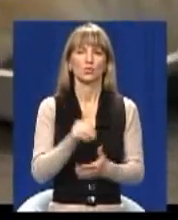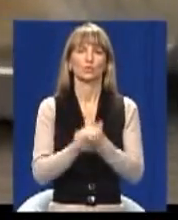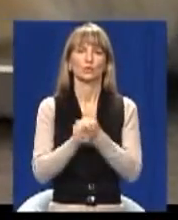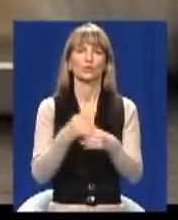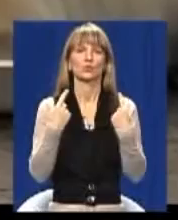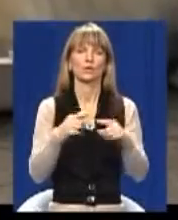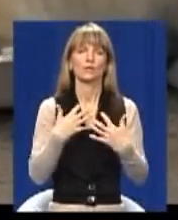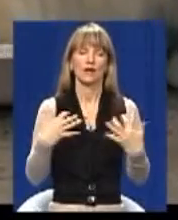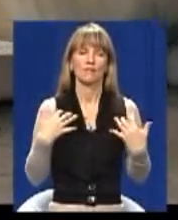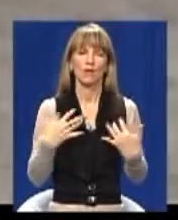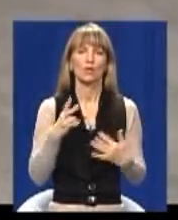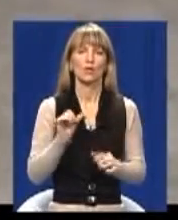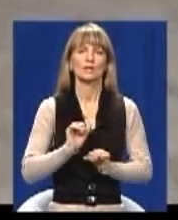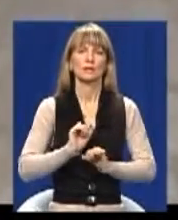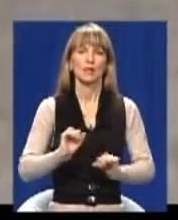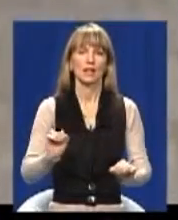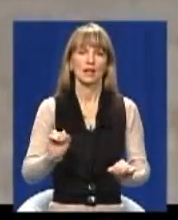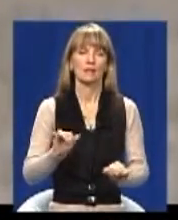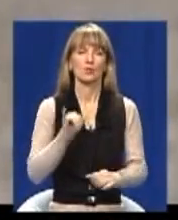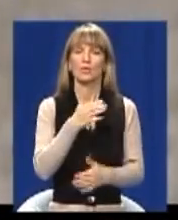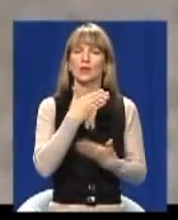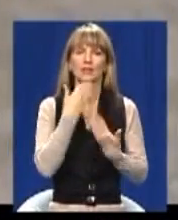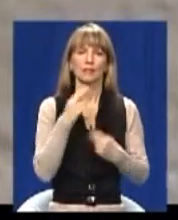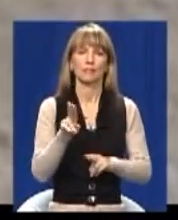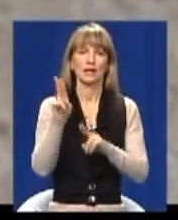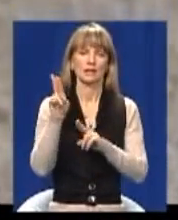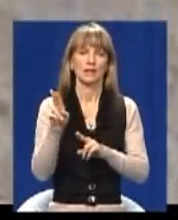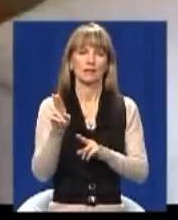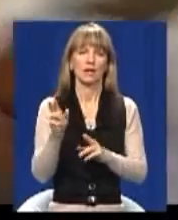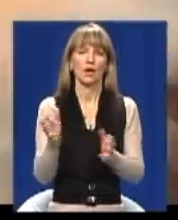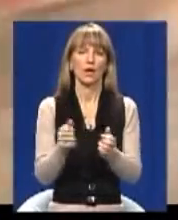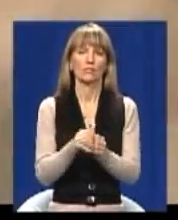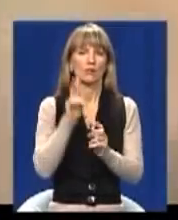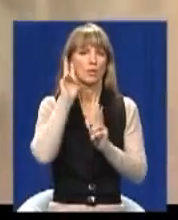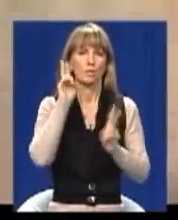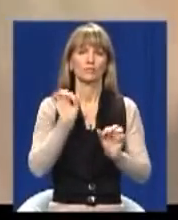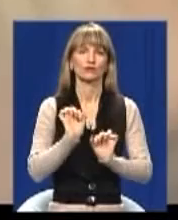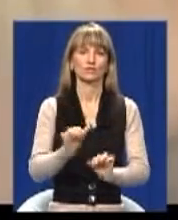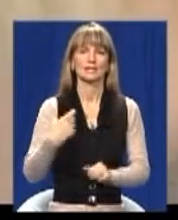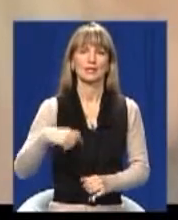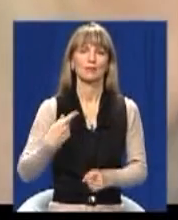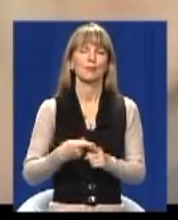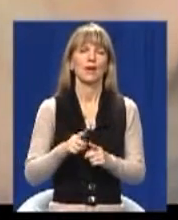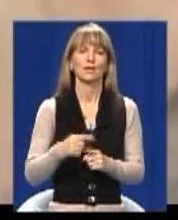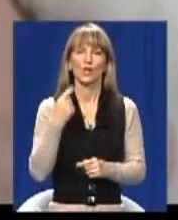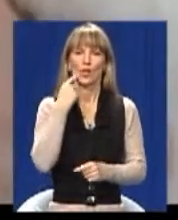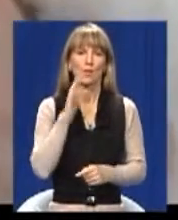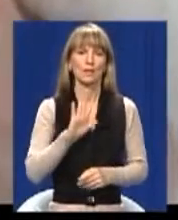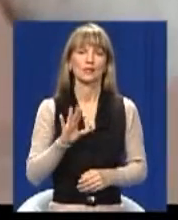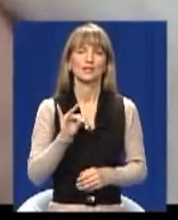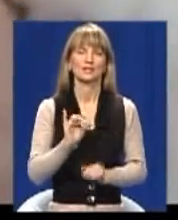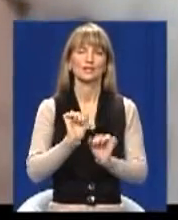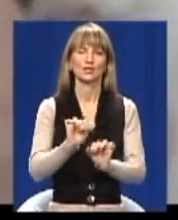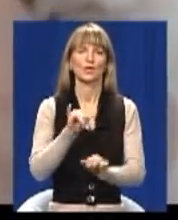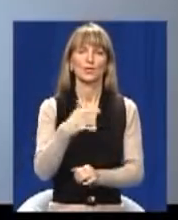тваринами. Але попри всю сміливість, котики не мають мисливського інстинкту та не вміють захищатися. Тож не давайте їх в образу та